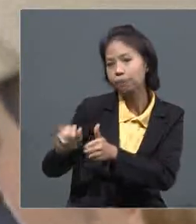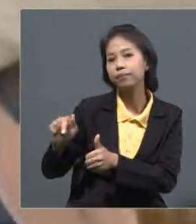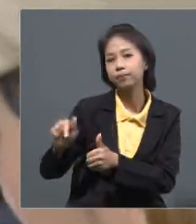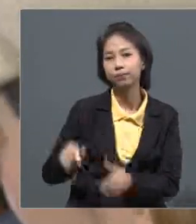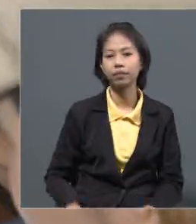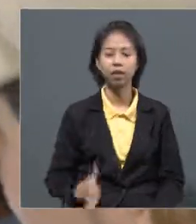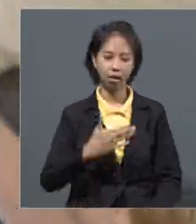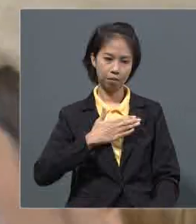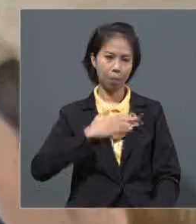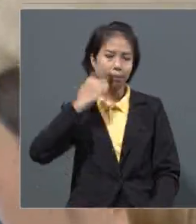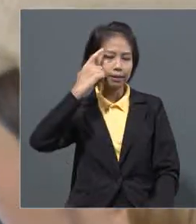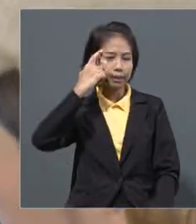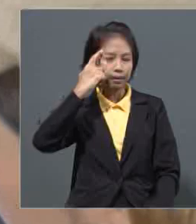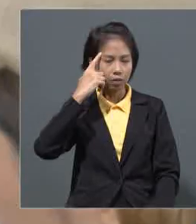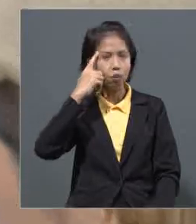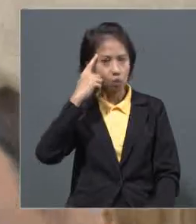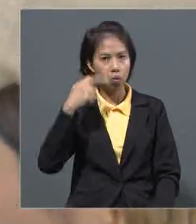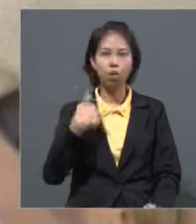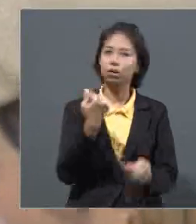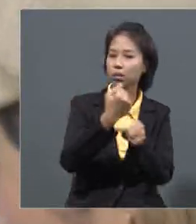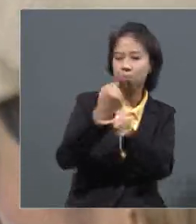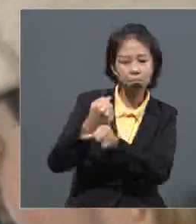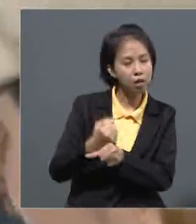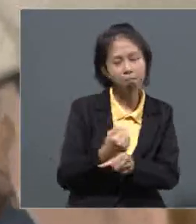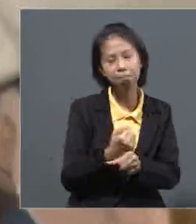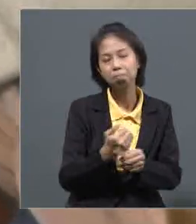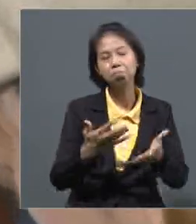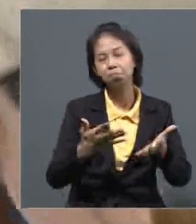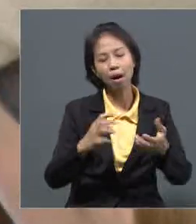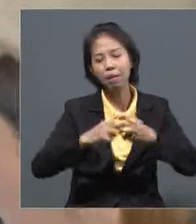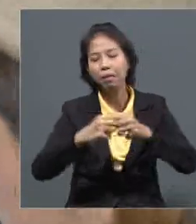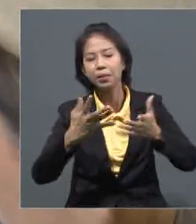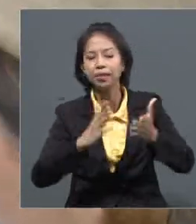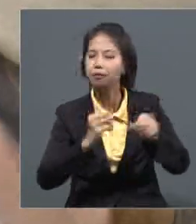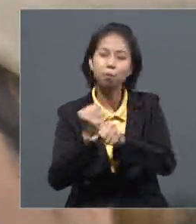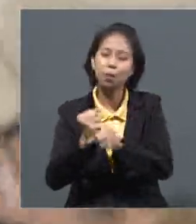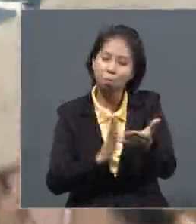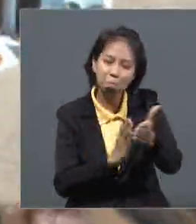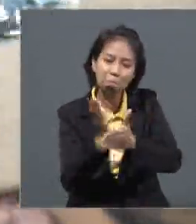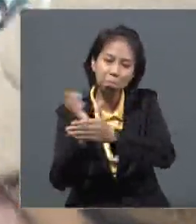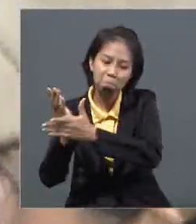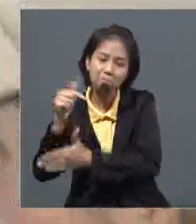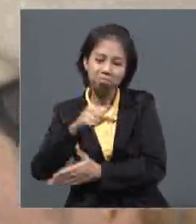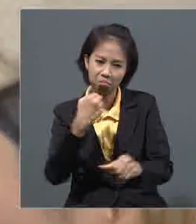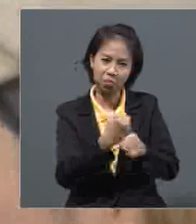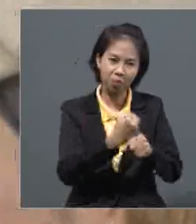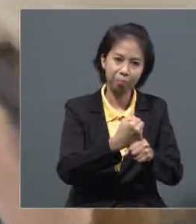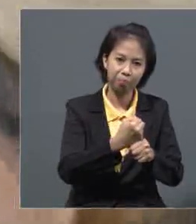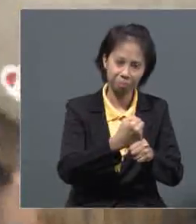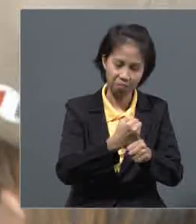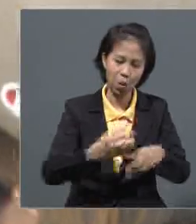จะเป็นการทำงานที่มีความคล่องตัวมีความซอฟต์นะครับแล้วก็แต่ว่ามีพ